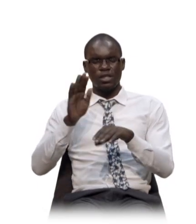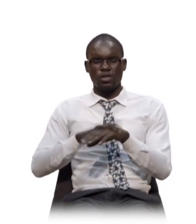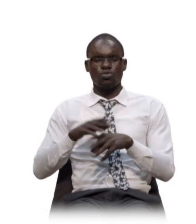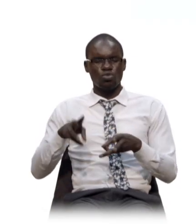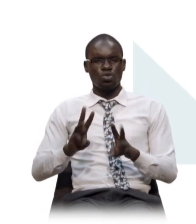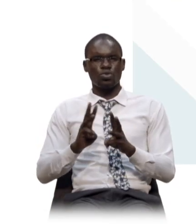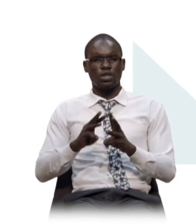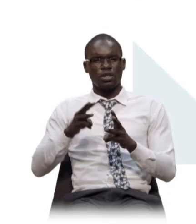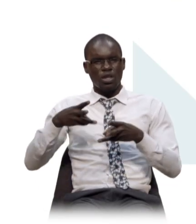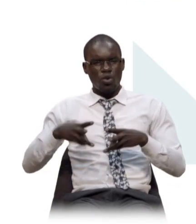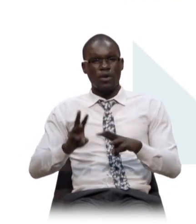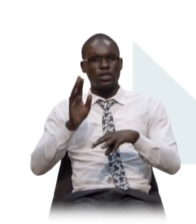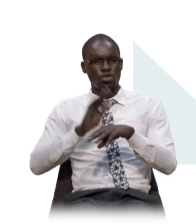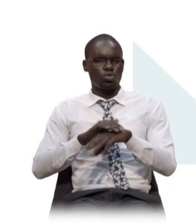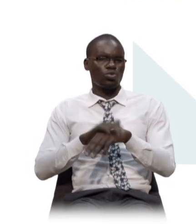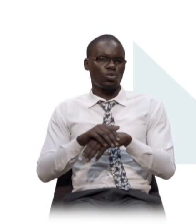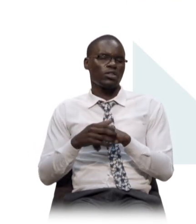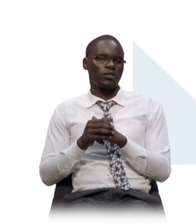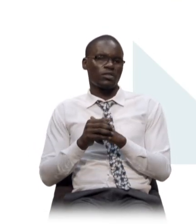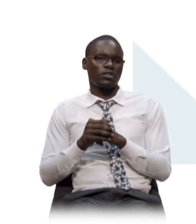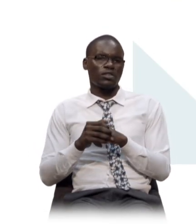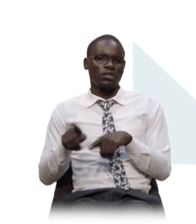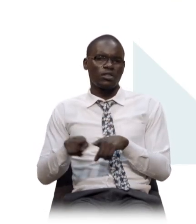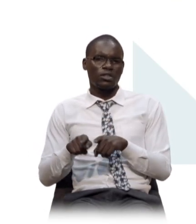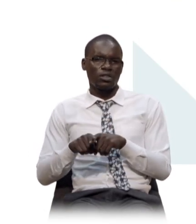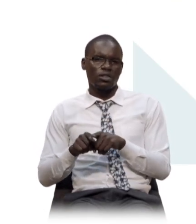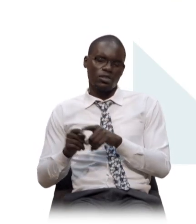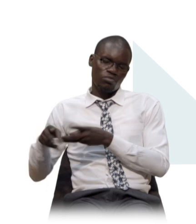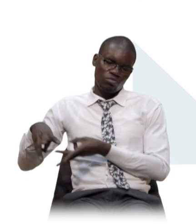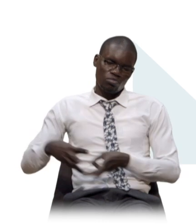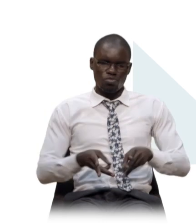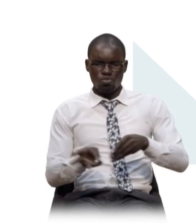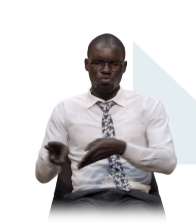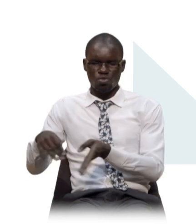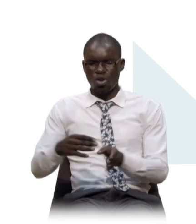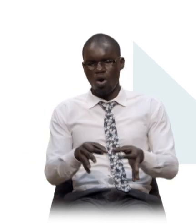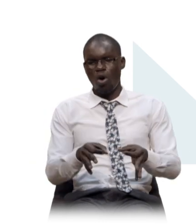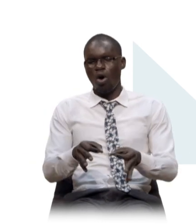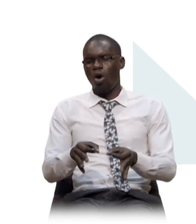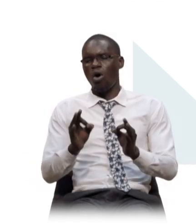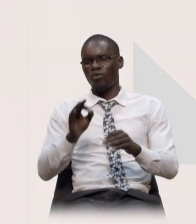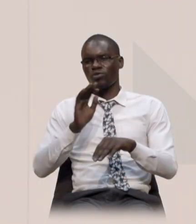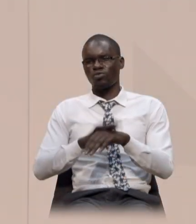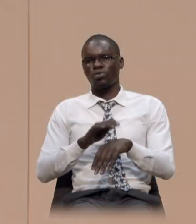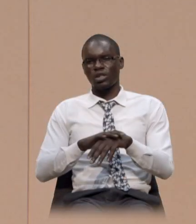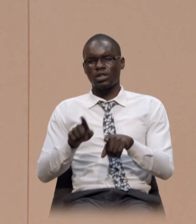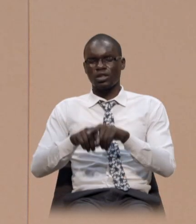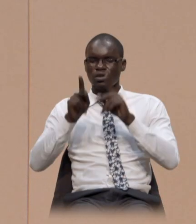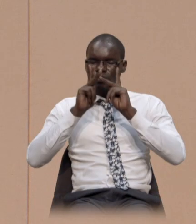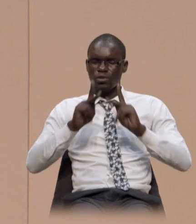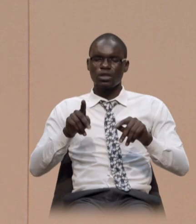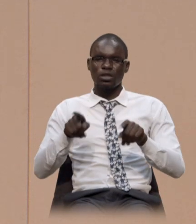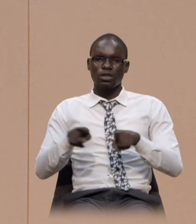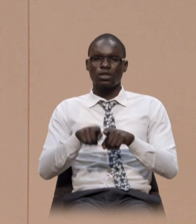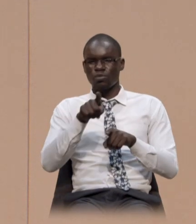zake ni njia za kupendeza sana, na mapito yake yote ni amani. Wewe